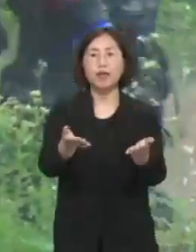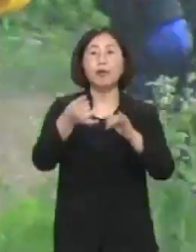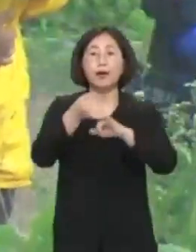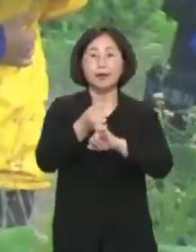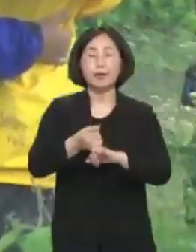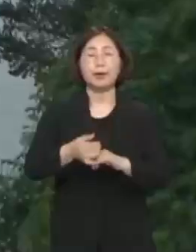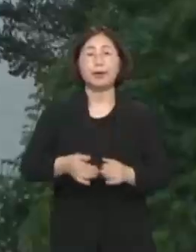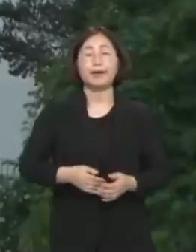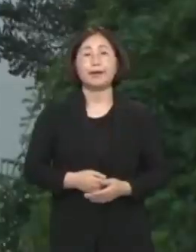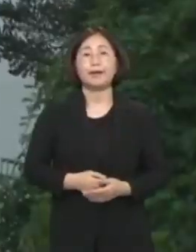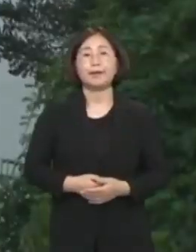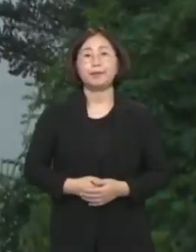밝혔습니다